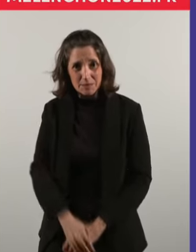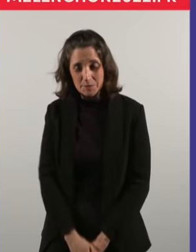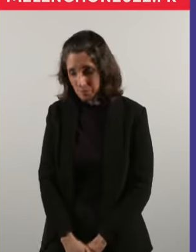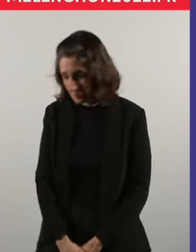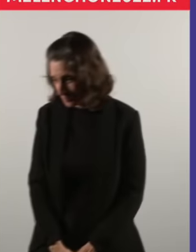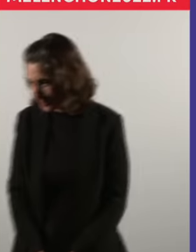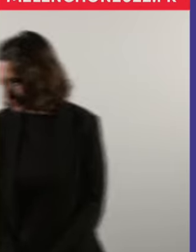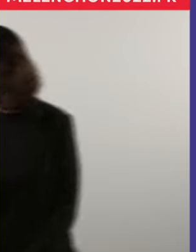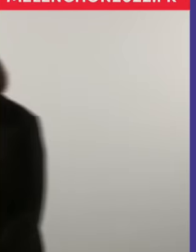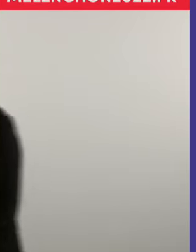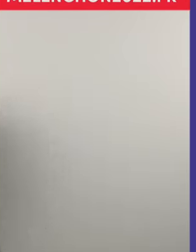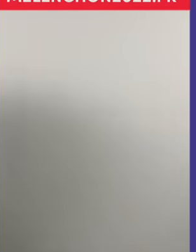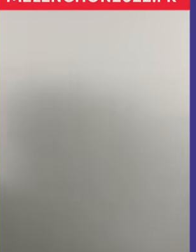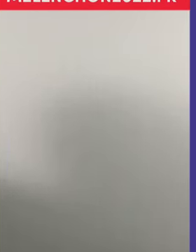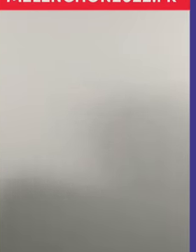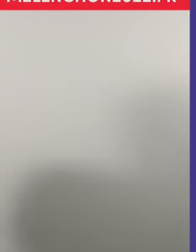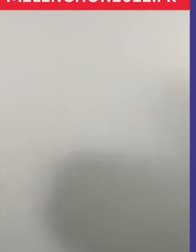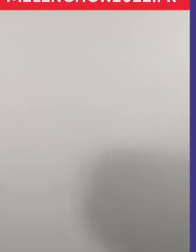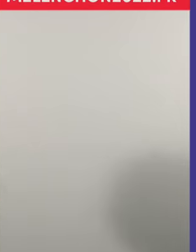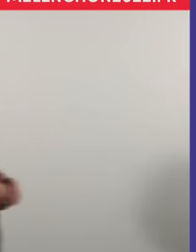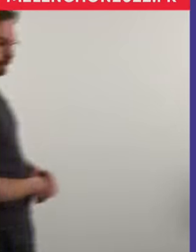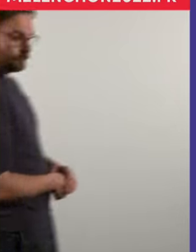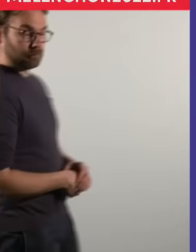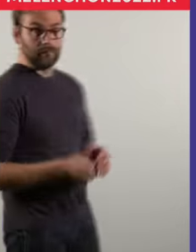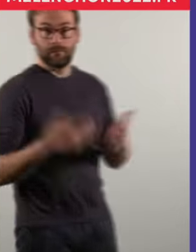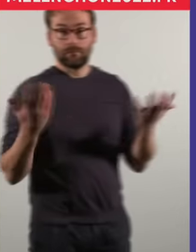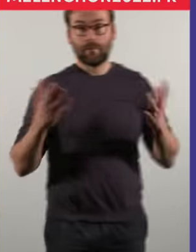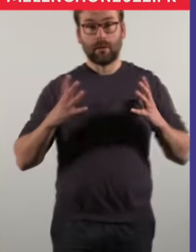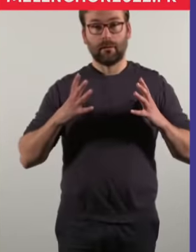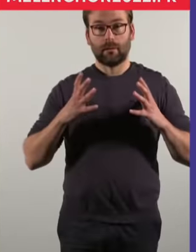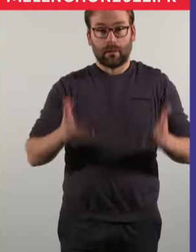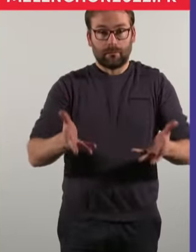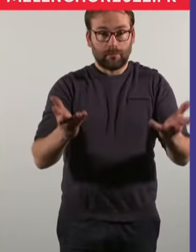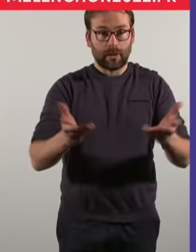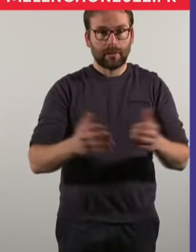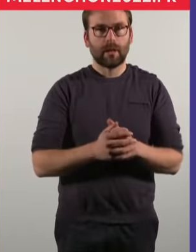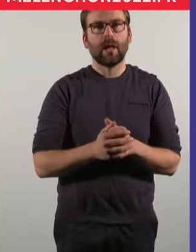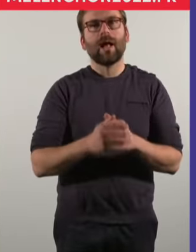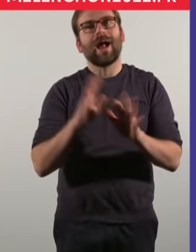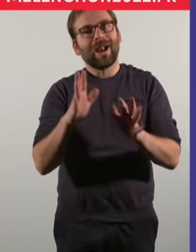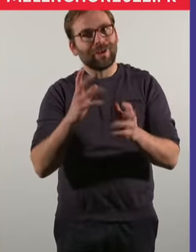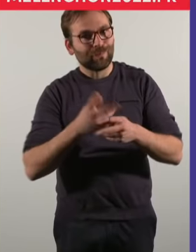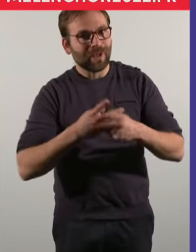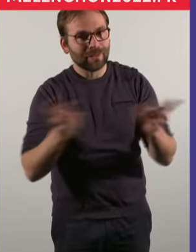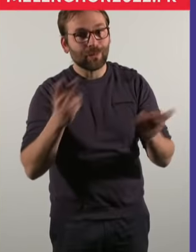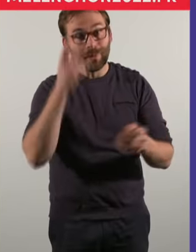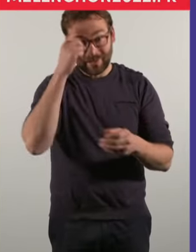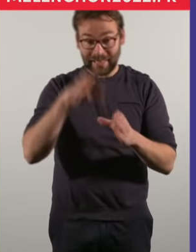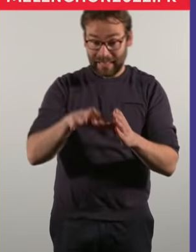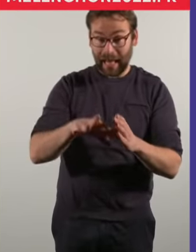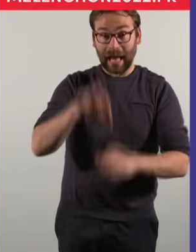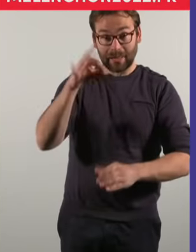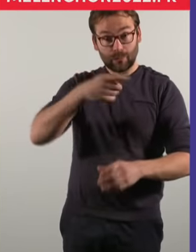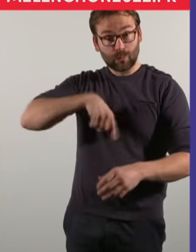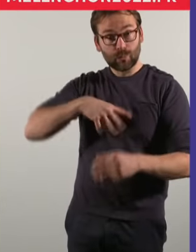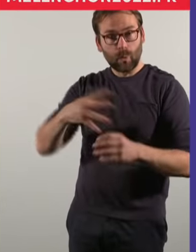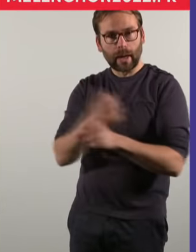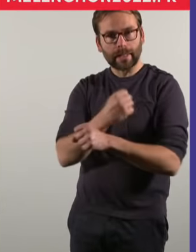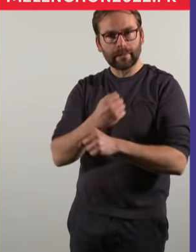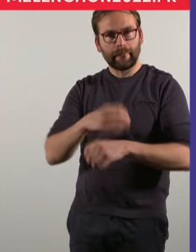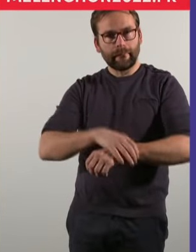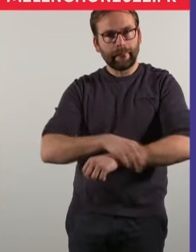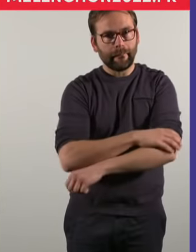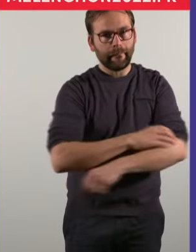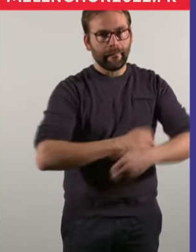qu'à s'y mettre. Alors, j'annonce que si nous gagnons l'élection, il va y avoir beaucoup, beaucoup de boulot à faire. Il va falloir